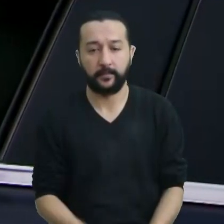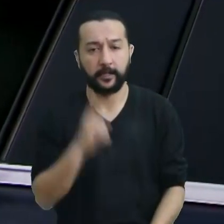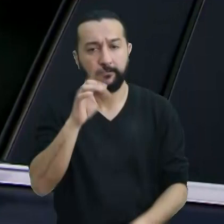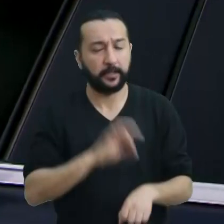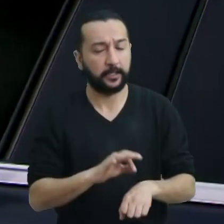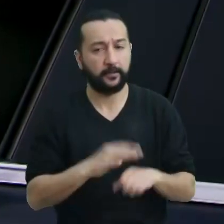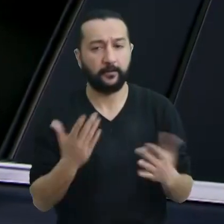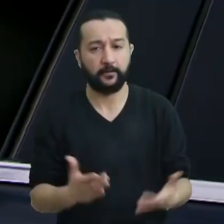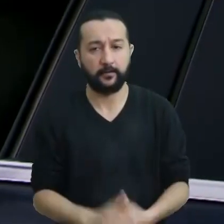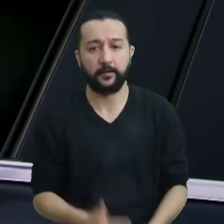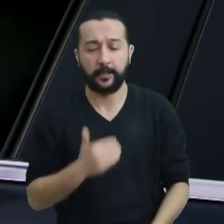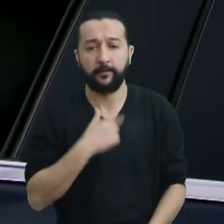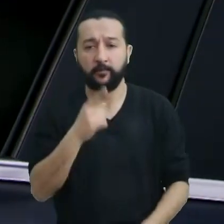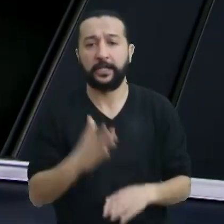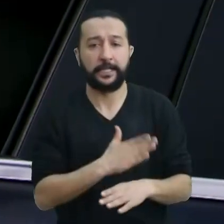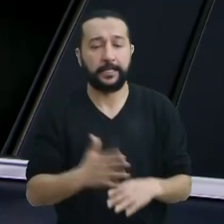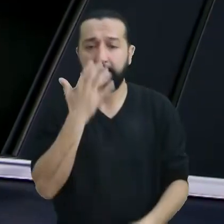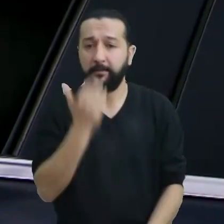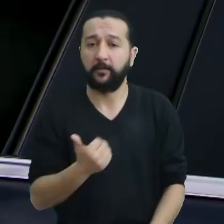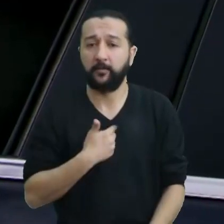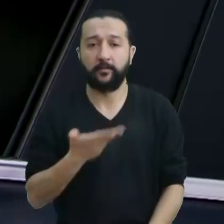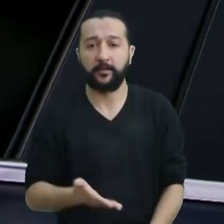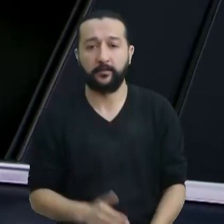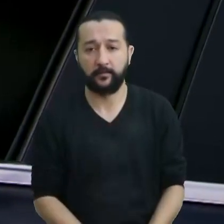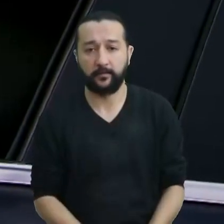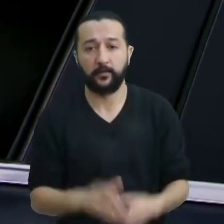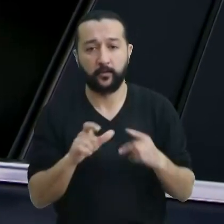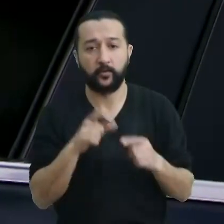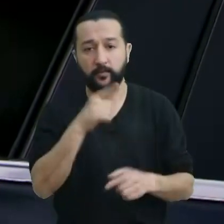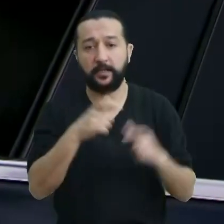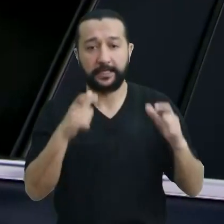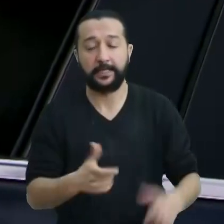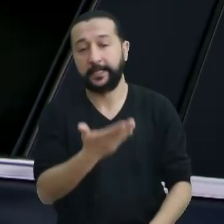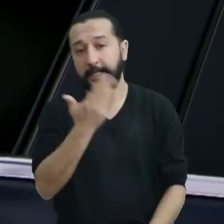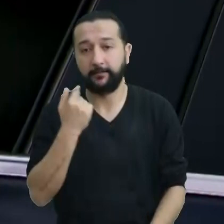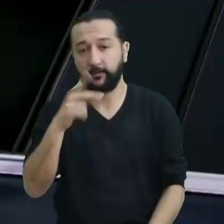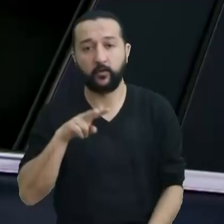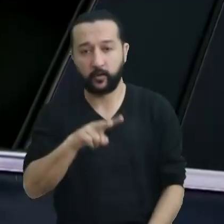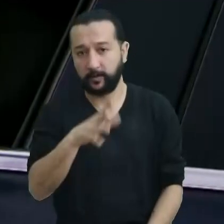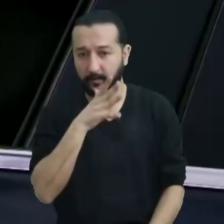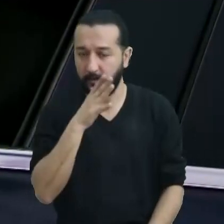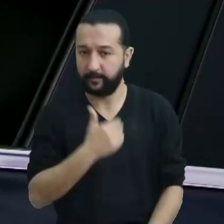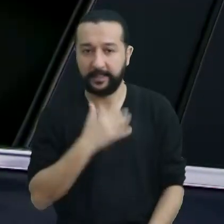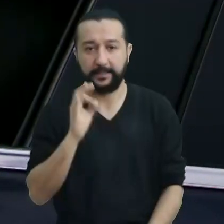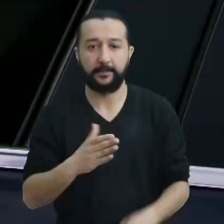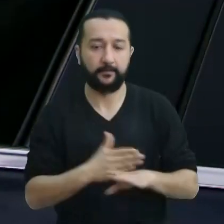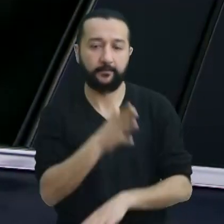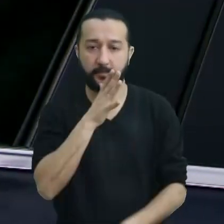Bir dakika ya. Ay ben burada niye bekliyorum ki? Şükrü'yü buraya getirmenin bir yolunu biliyorum ben